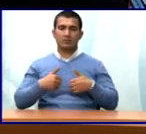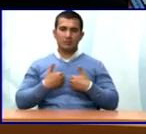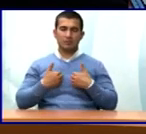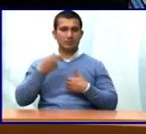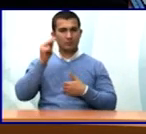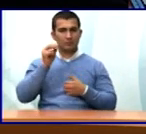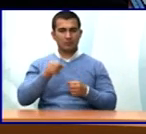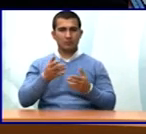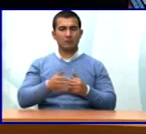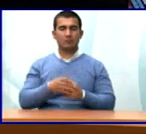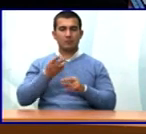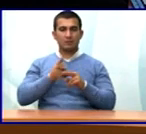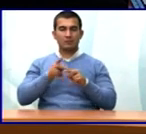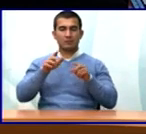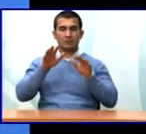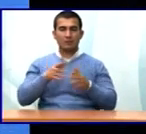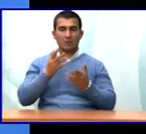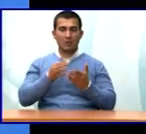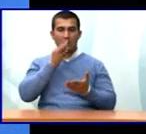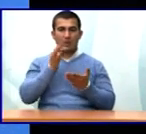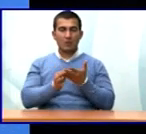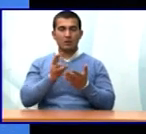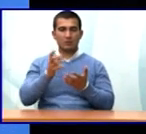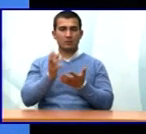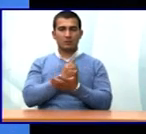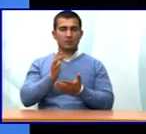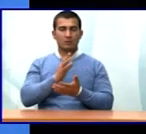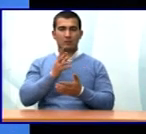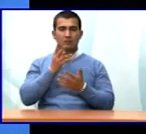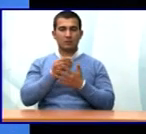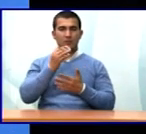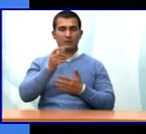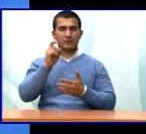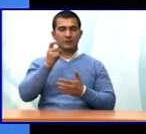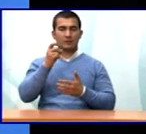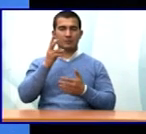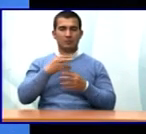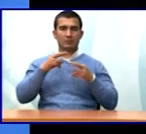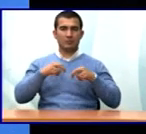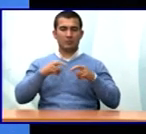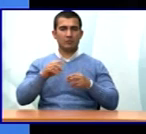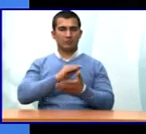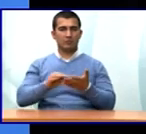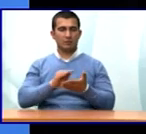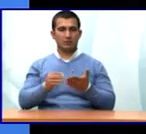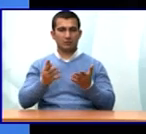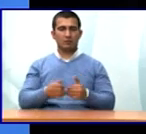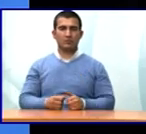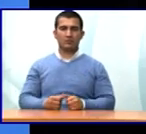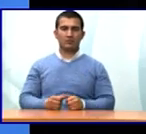bo'ladi. Aynan sizda bu yerda javob topish emas, kimyoviy diktant tuzish yo'li. Bu yerda